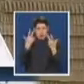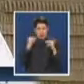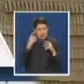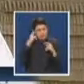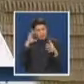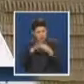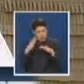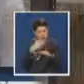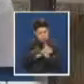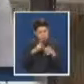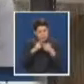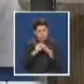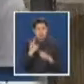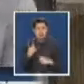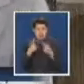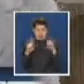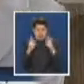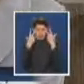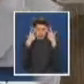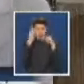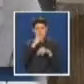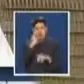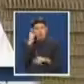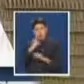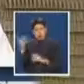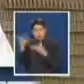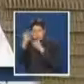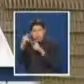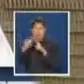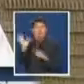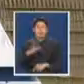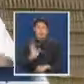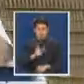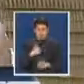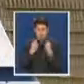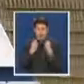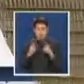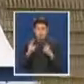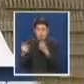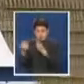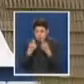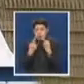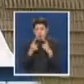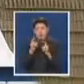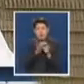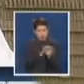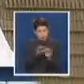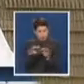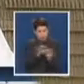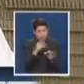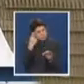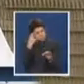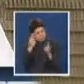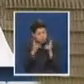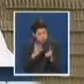าแก้ปัญหา แต่พอดีท่านยกจุดประเด็นขึ้นมาคนก็เลยสนใจ ไม่ครับผมตอบคำถามนะฮะแล้วก็ทำความเข้าใจกับคนว่าหลักคิดมันเป็